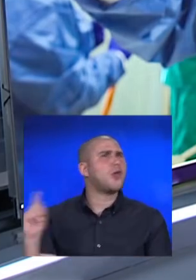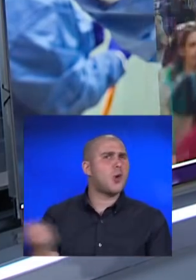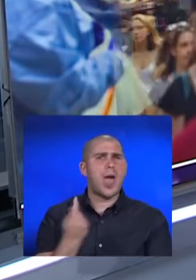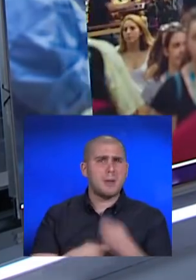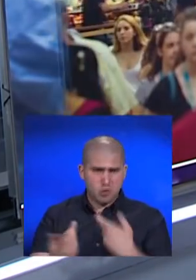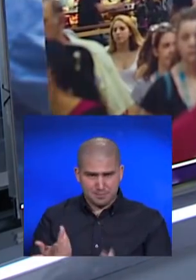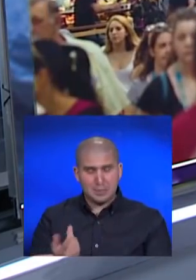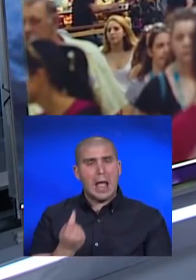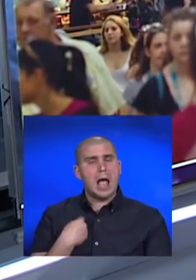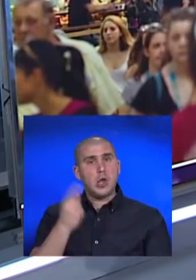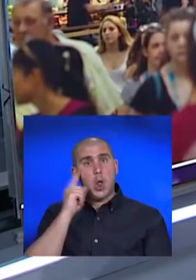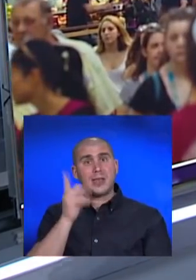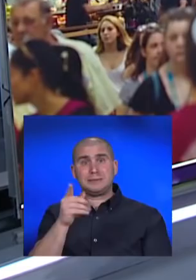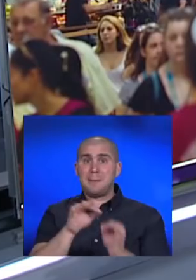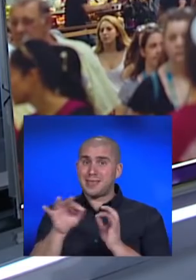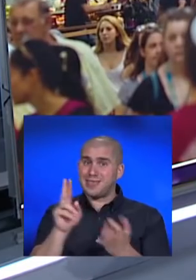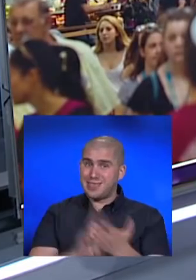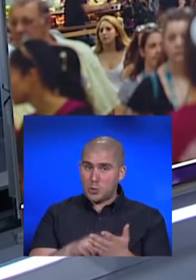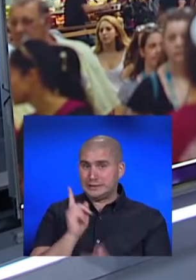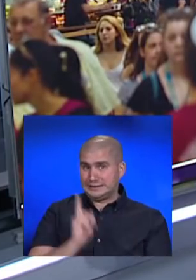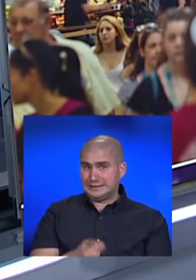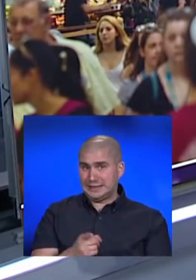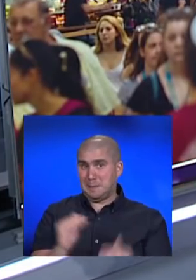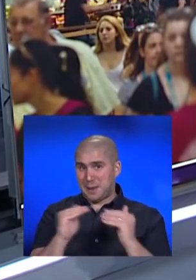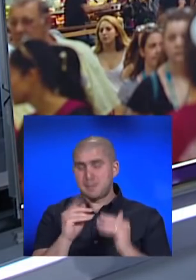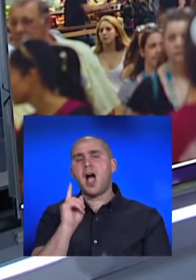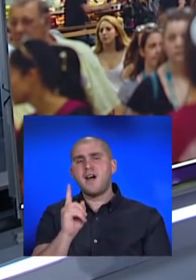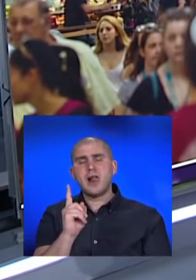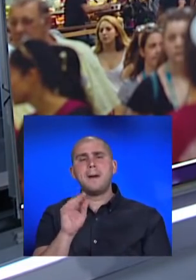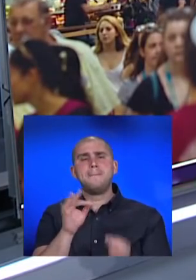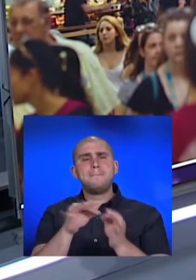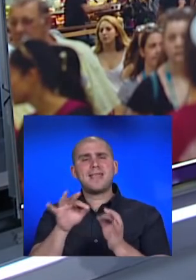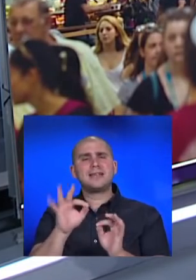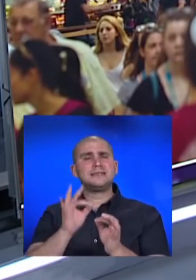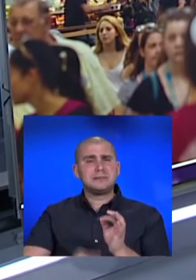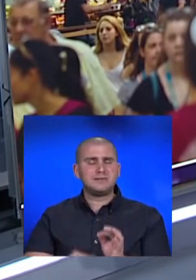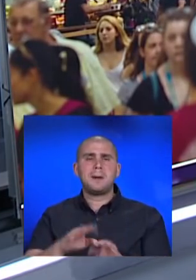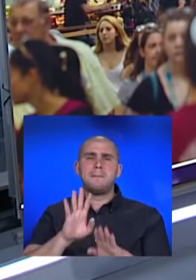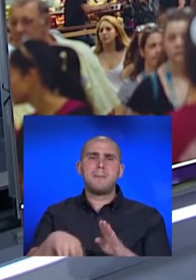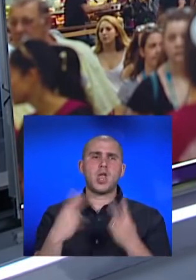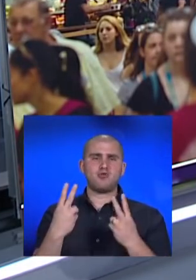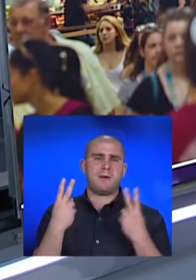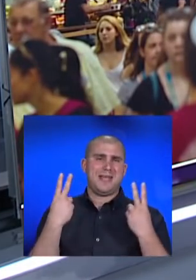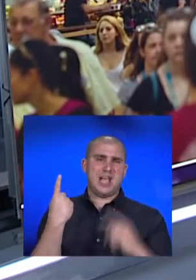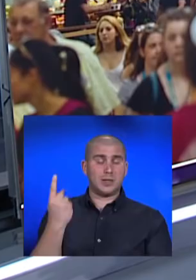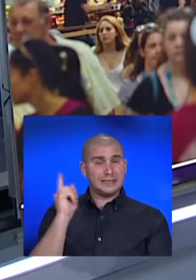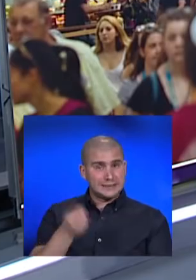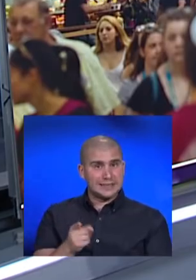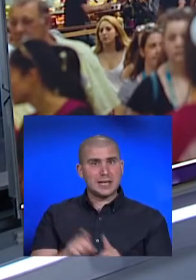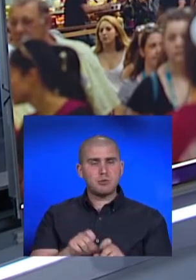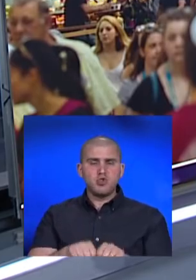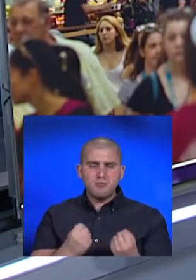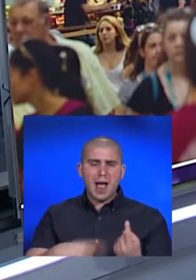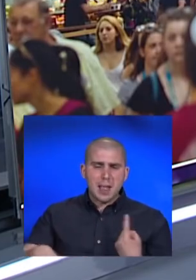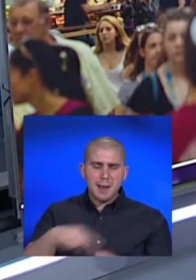יודע אם זה המדד הנכון שאנחנו זקוקים לו או לא, אבל המדד הספציפי פחות חשוב מהעיקרון עצמו. צריך לשבור את המעגל ולייצר תוכנית